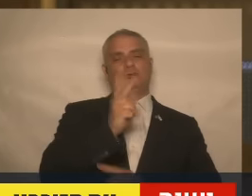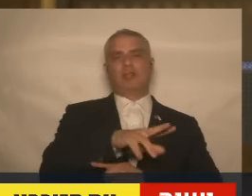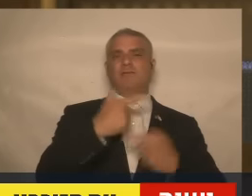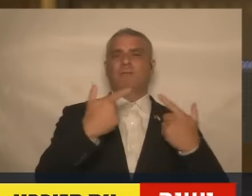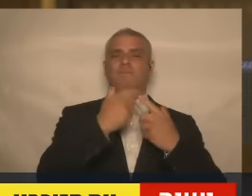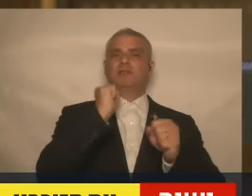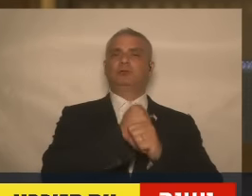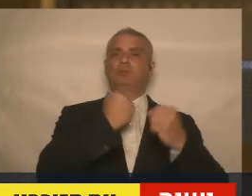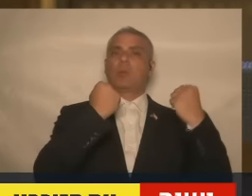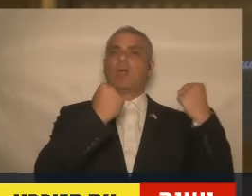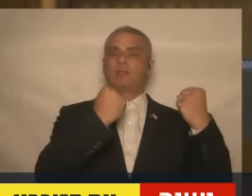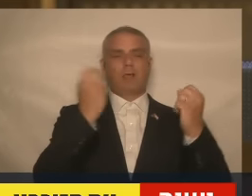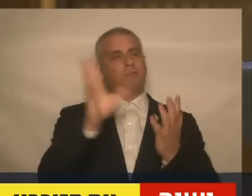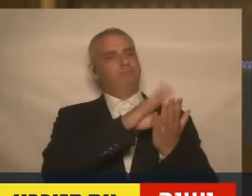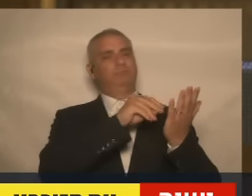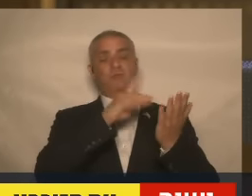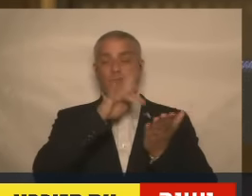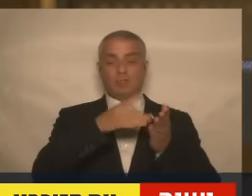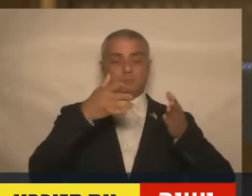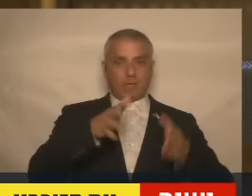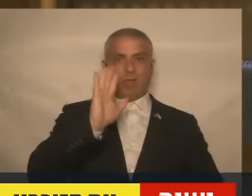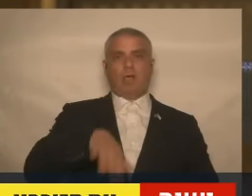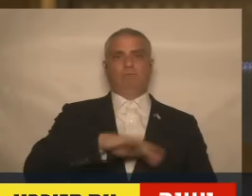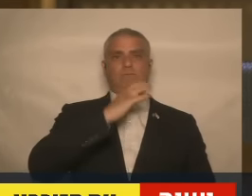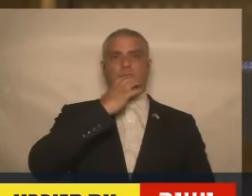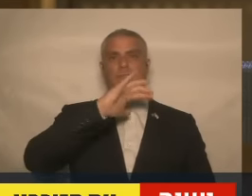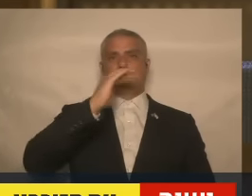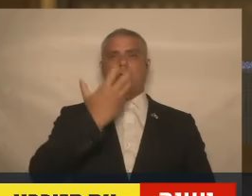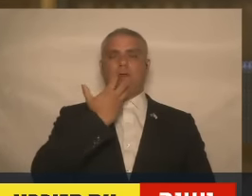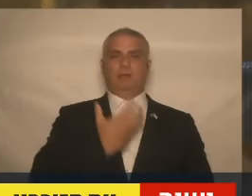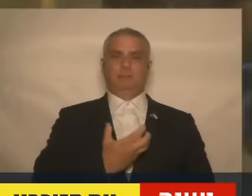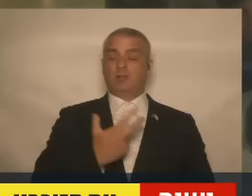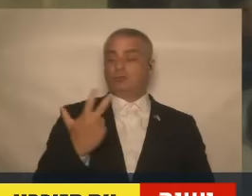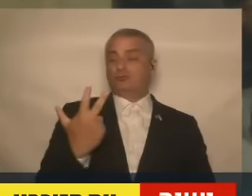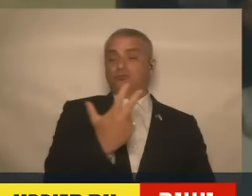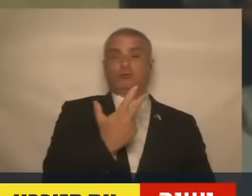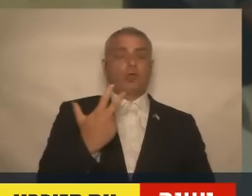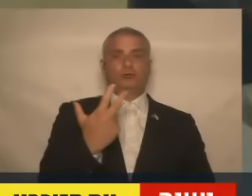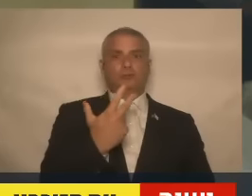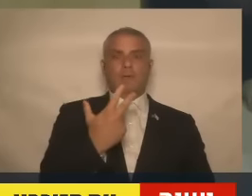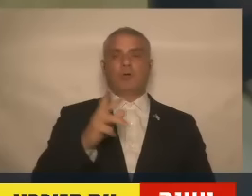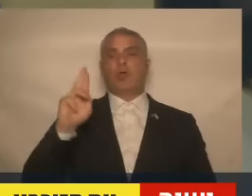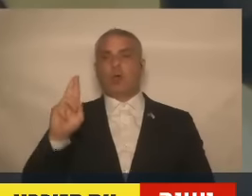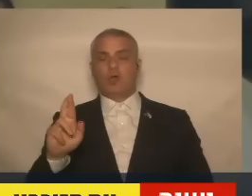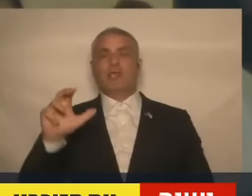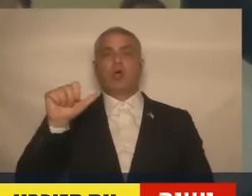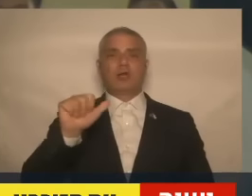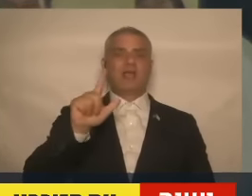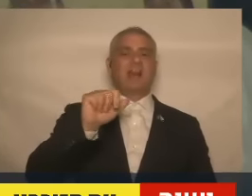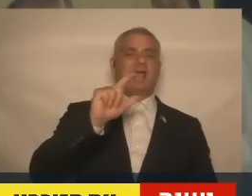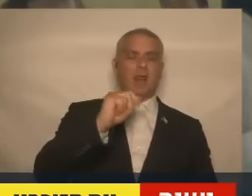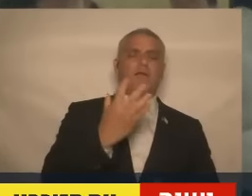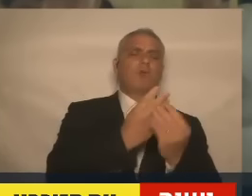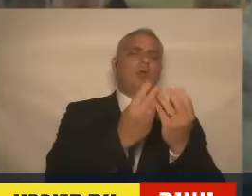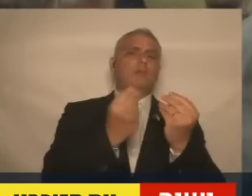במבצע צוק איתן ותמון אף הוא בהר הרצל. שלושתם, רועי, אוריה וליאל ועוד